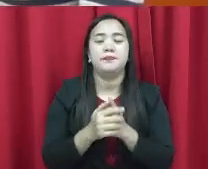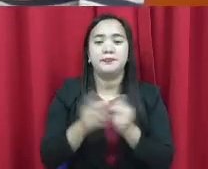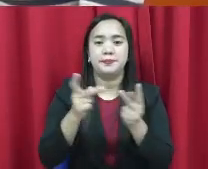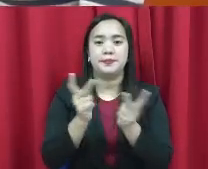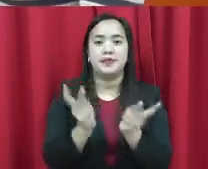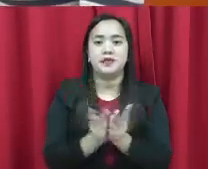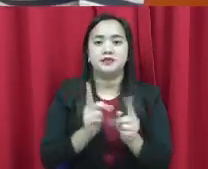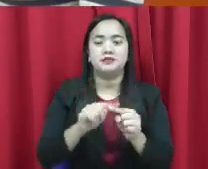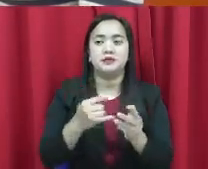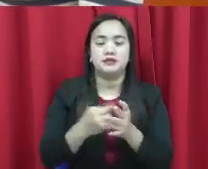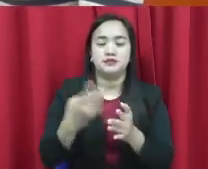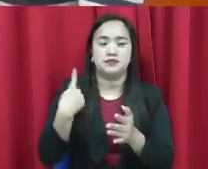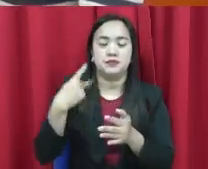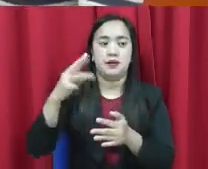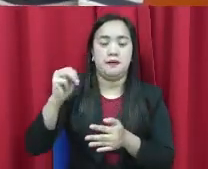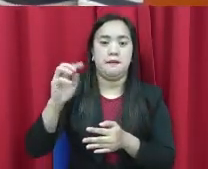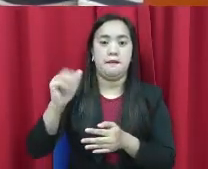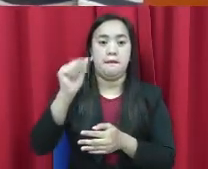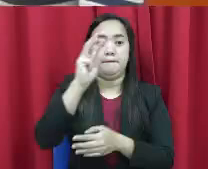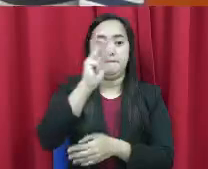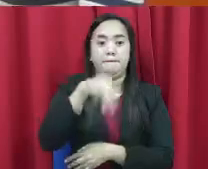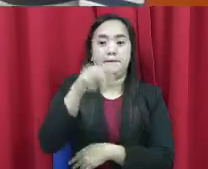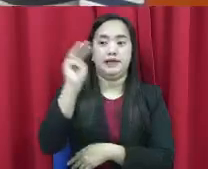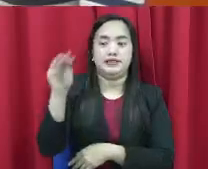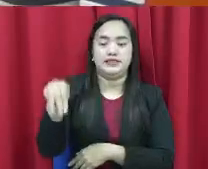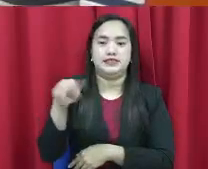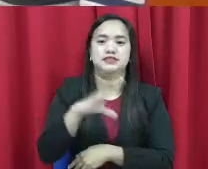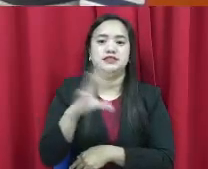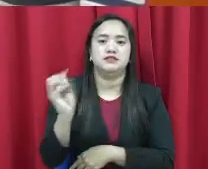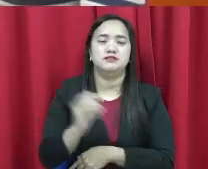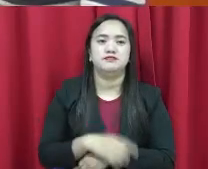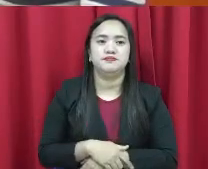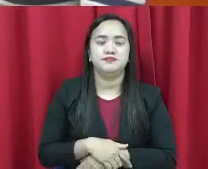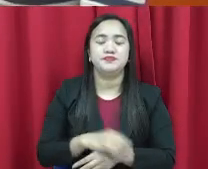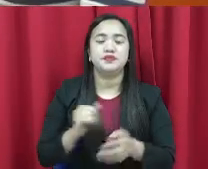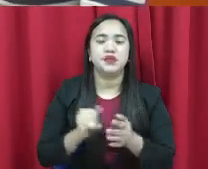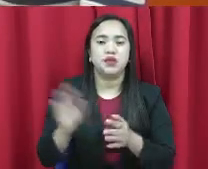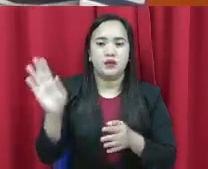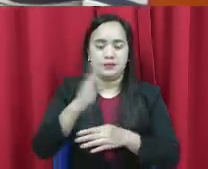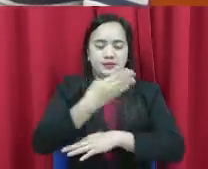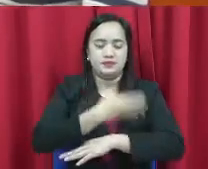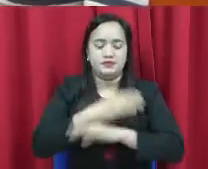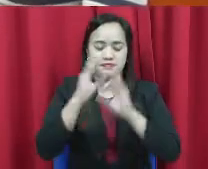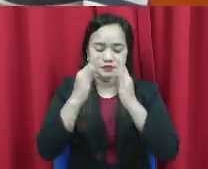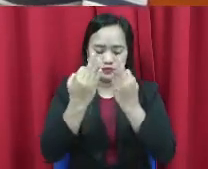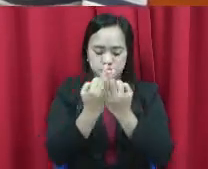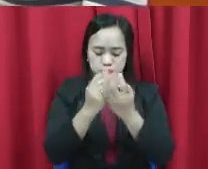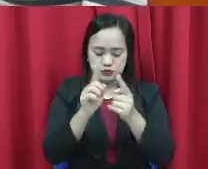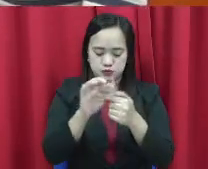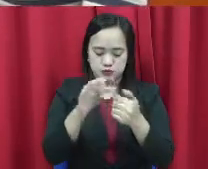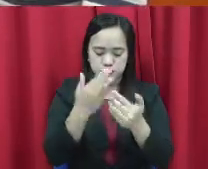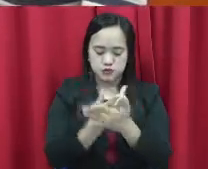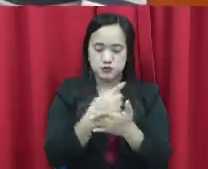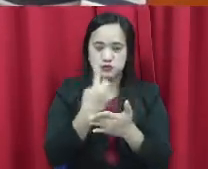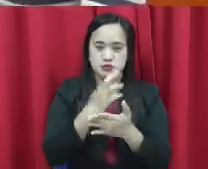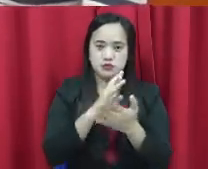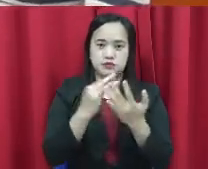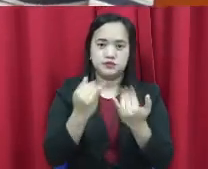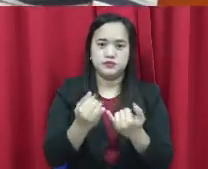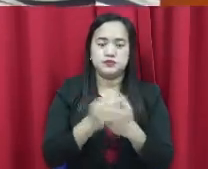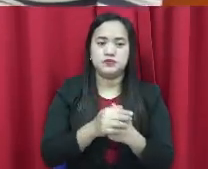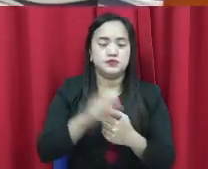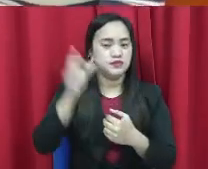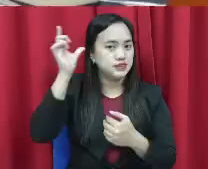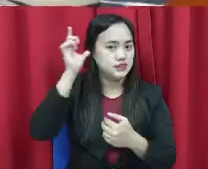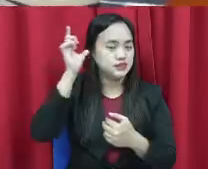nasa Manila O ' ba malayo at lalong higit yung westbank family at sa ating mga avid na ah